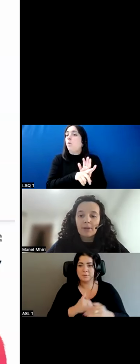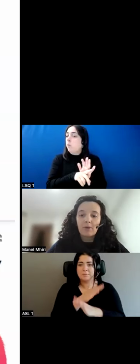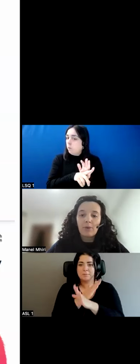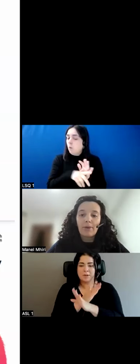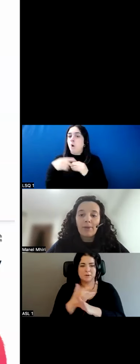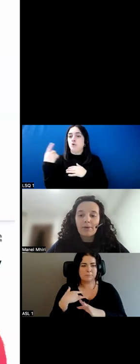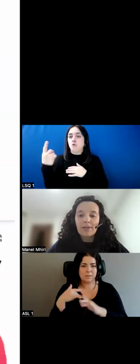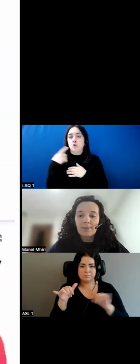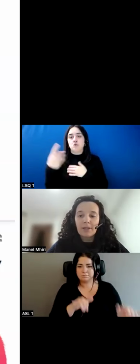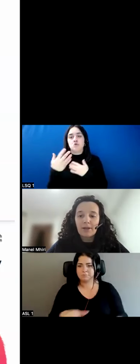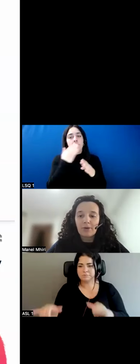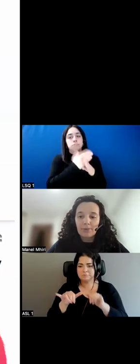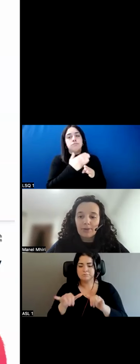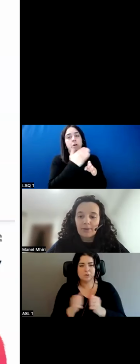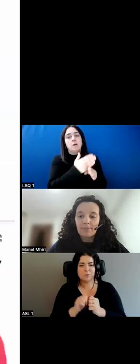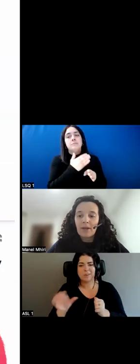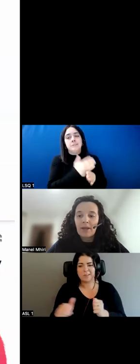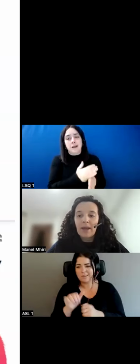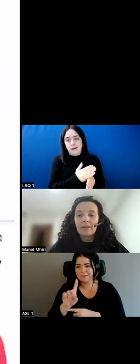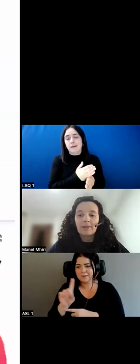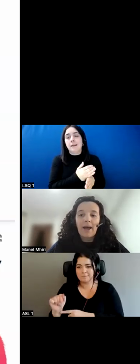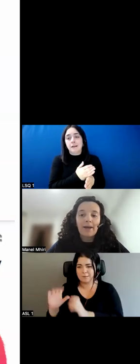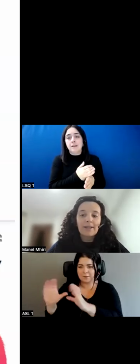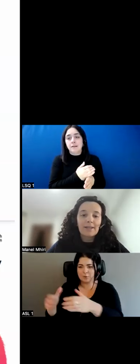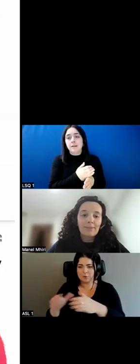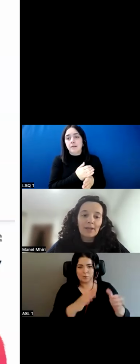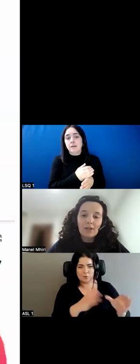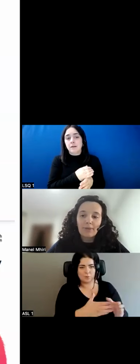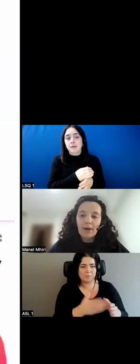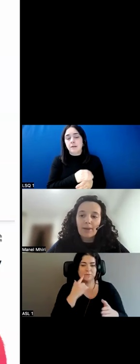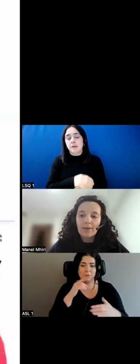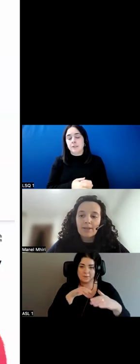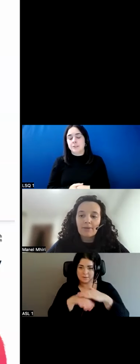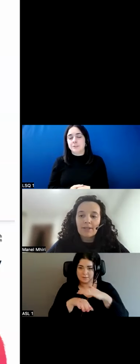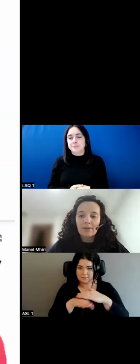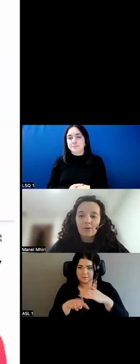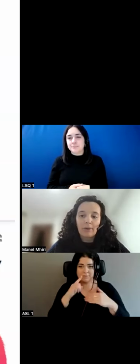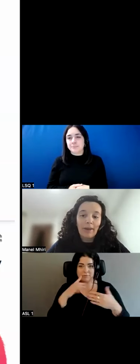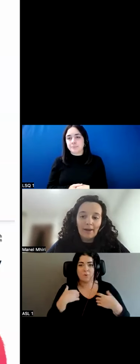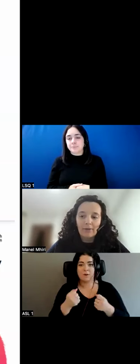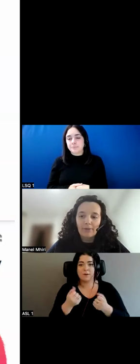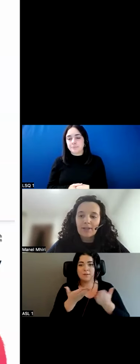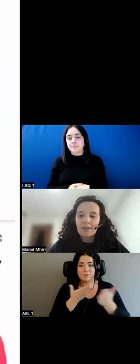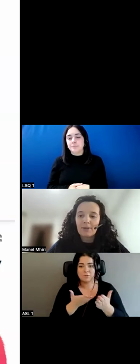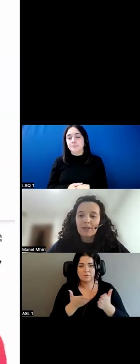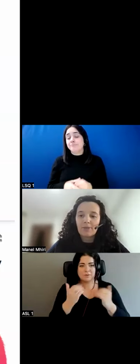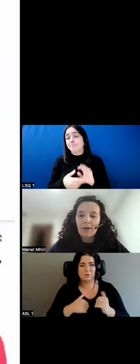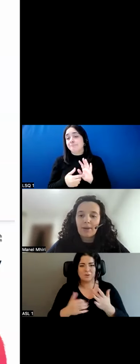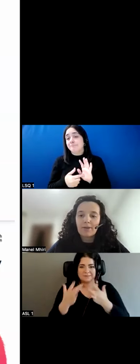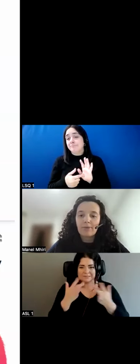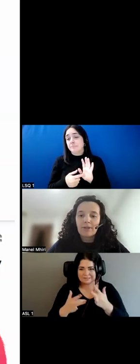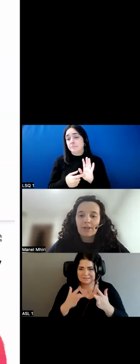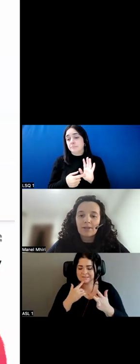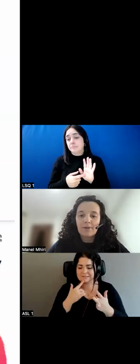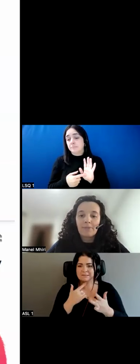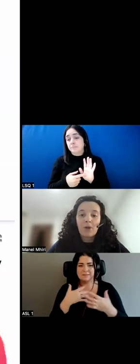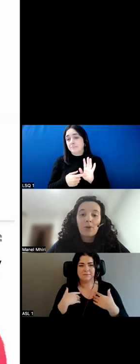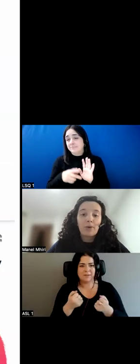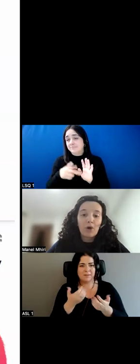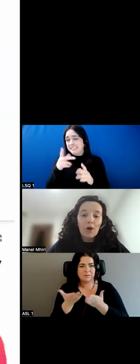santé. Certains obstacles sont communs avec d'autres groupes de personnes handicapées, comme l'accessibilité aux